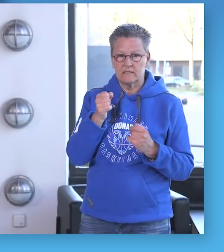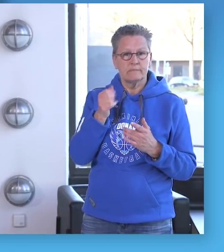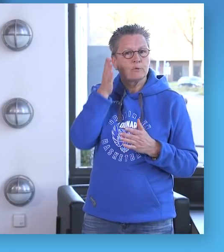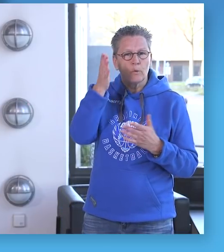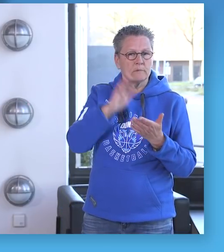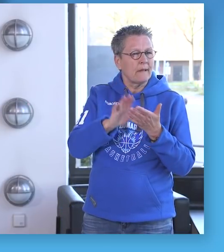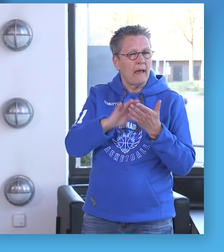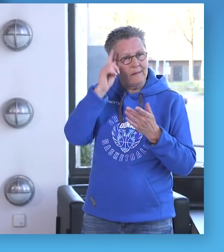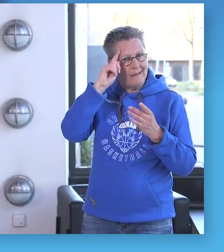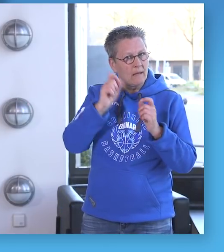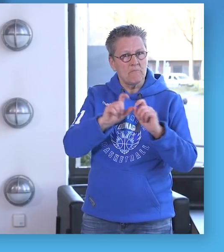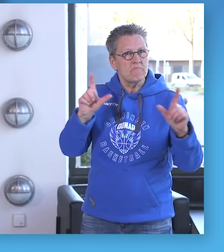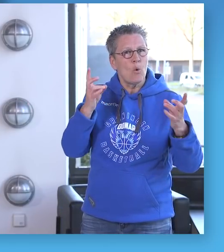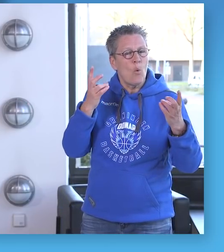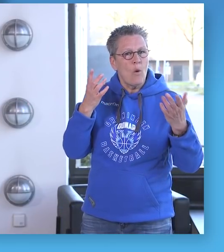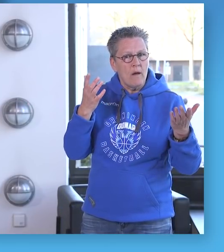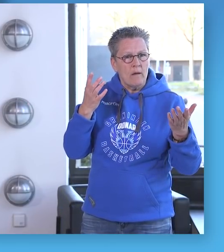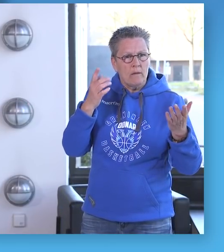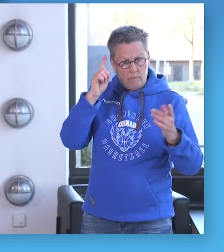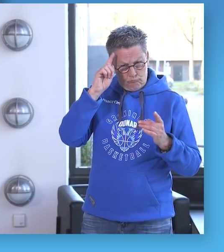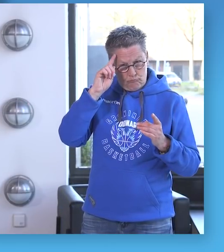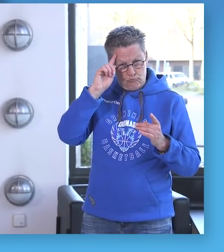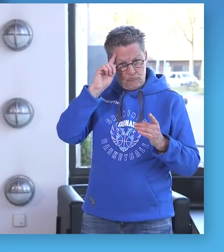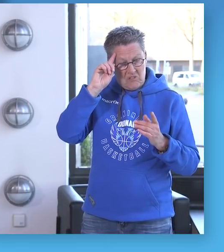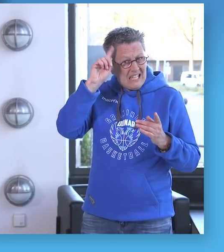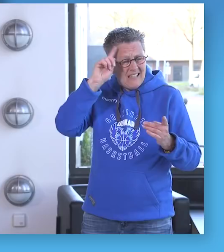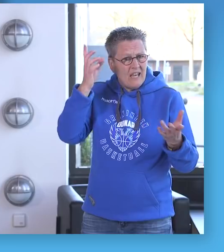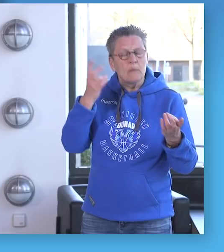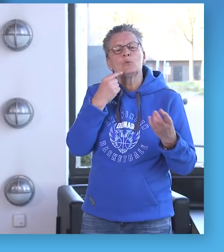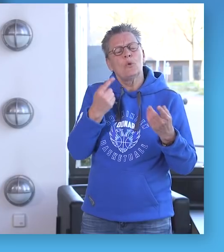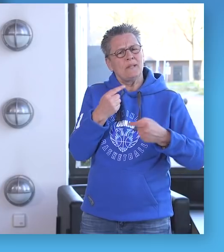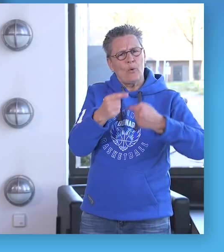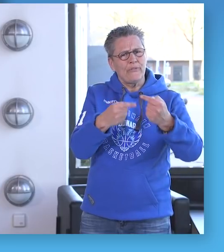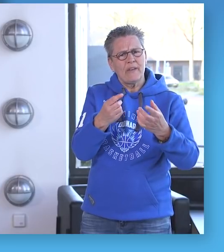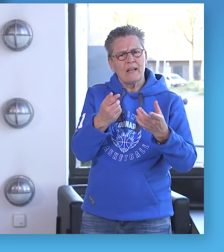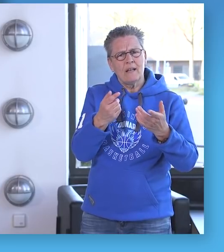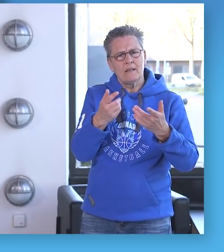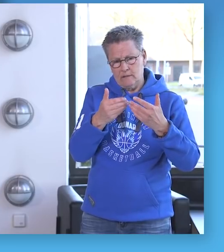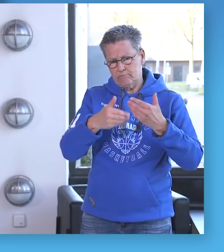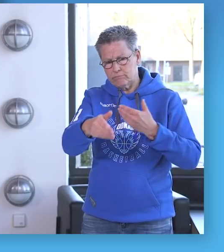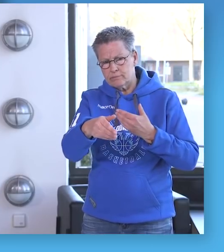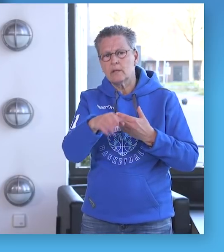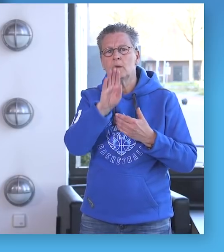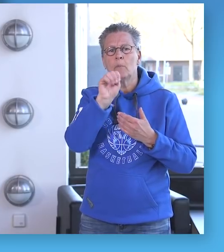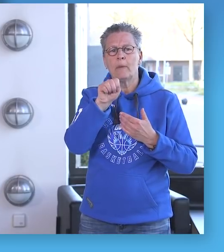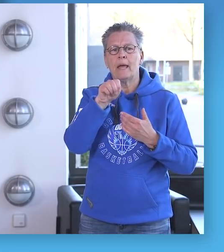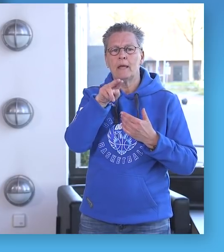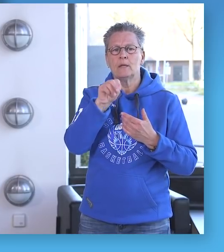zien. Heb je enige input daarover te geven hoe dat met die ontwikkelingen staat nou voor de Benelink